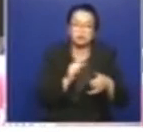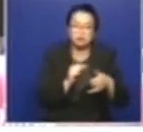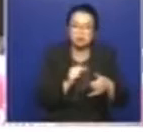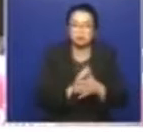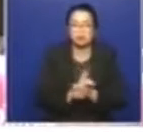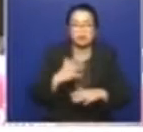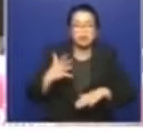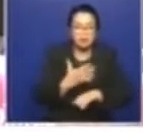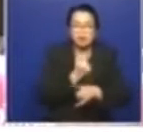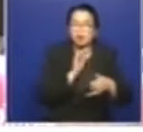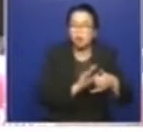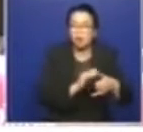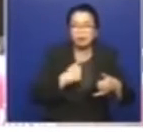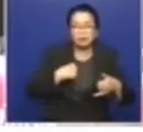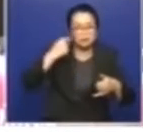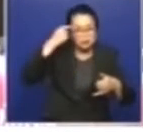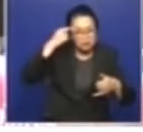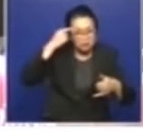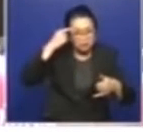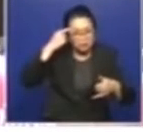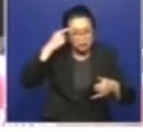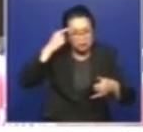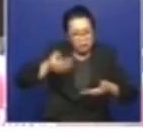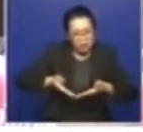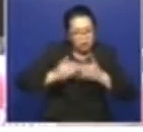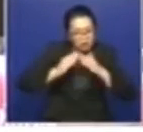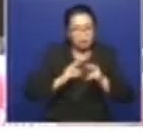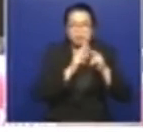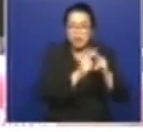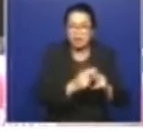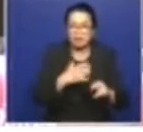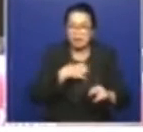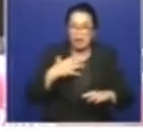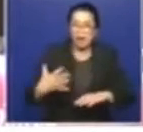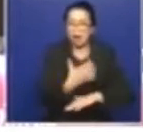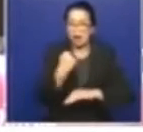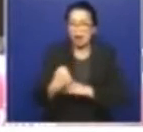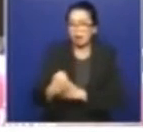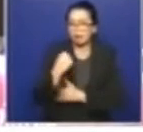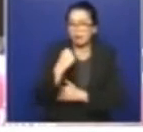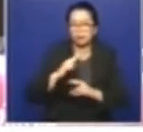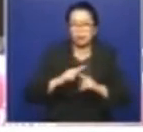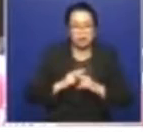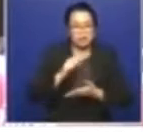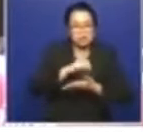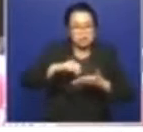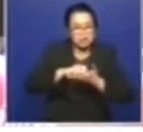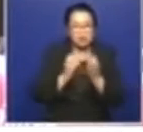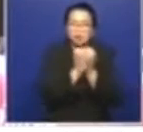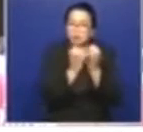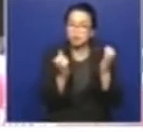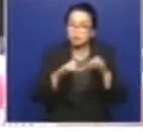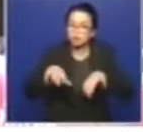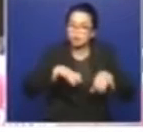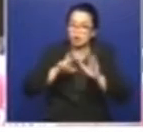องมาจากไหนก็การเมืองที่ท่านเป็นคนให้กำเนิดมันมาน่ะตั้งแต่ยึดอำนาจมาเขียนรัฐธรรมนูญมาจัดระบบเลือกตั้